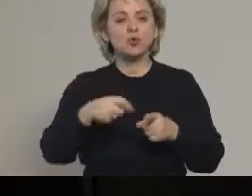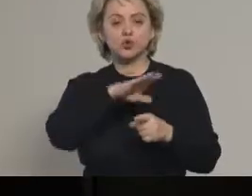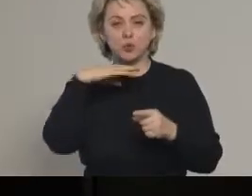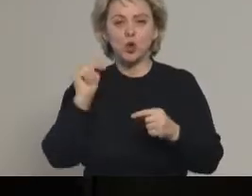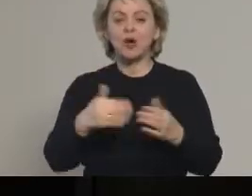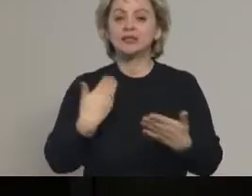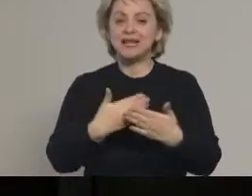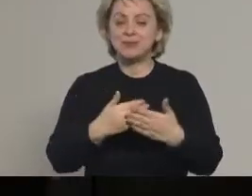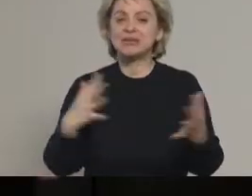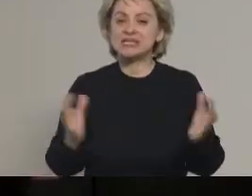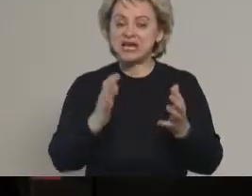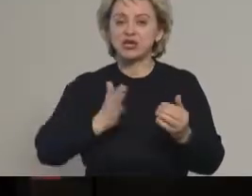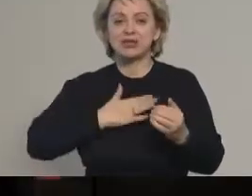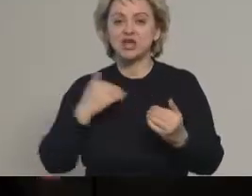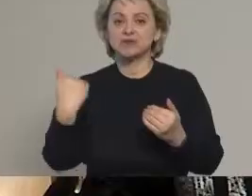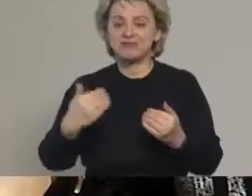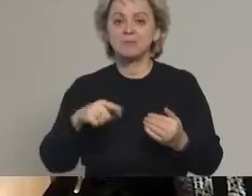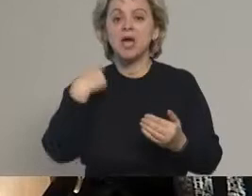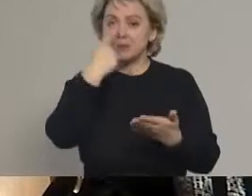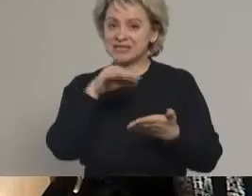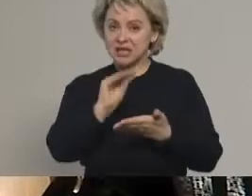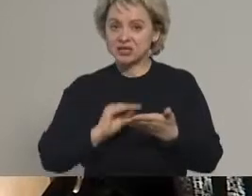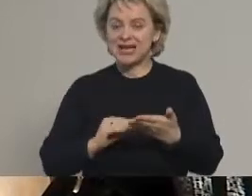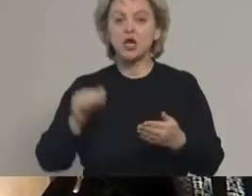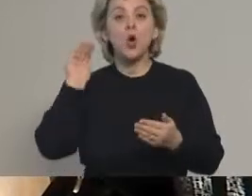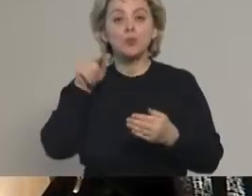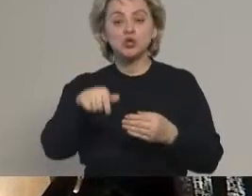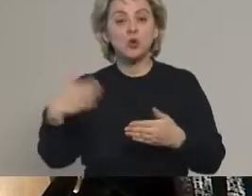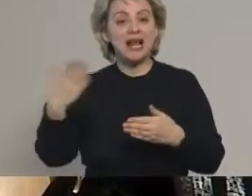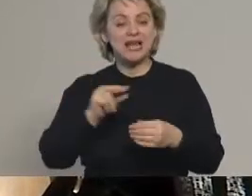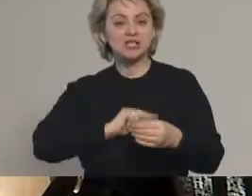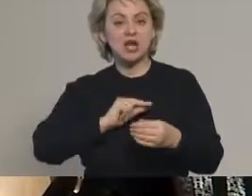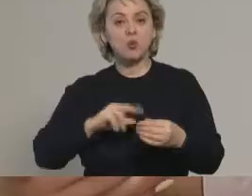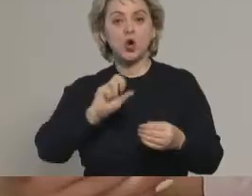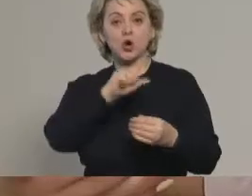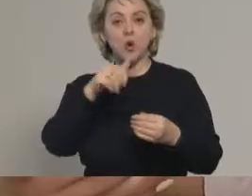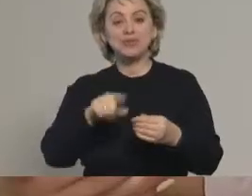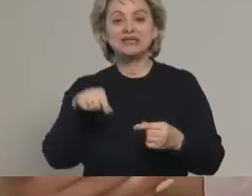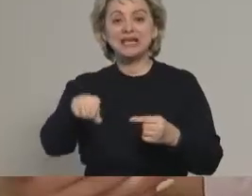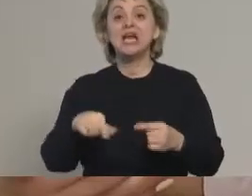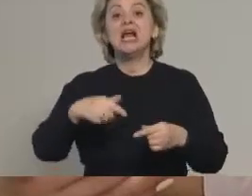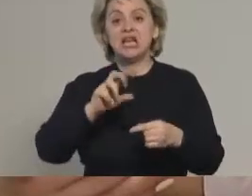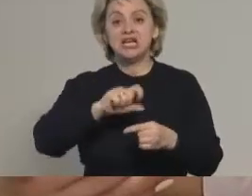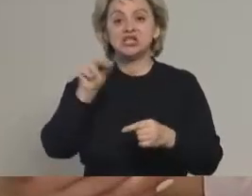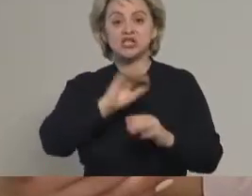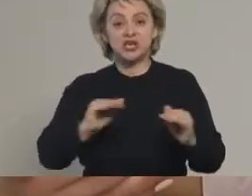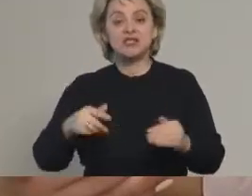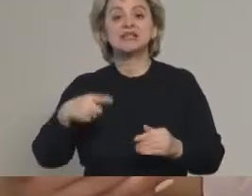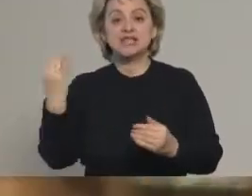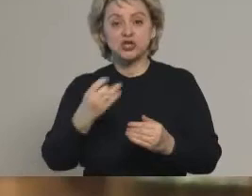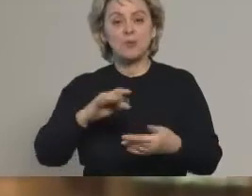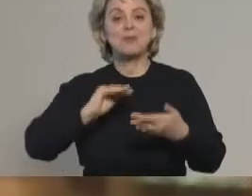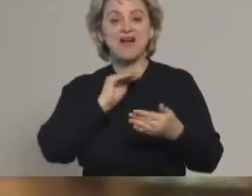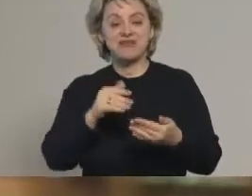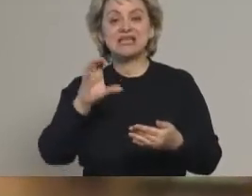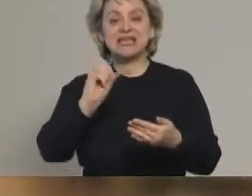многое. Например, сохранность наших с вами персональных данных. Прослушав лекцию, поработав с роботом, лицеисты действительно заинтересовались профессией.